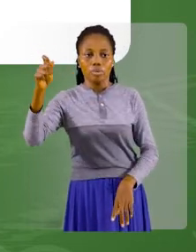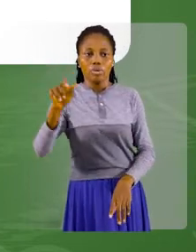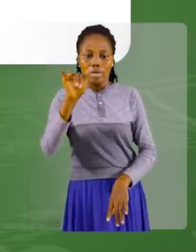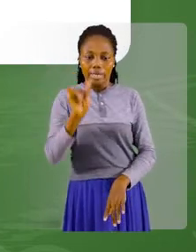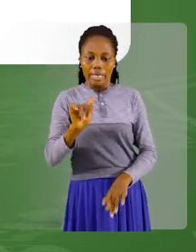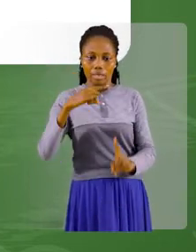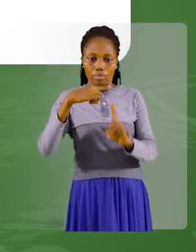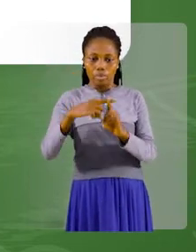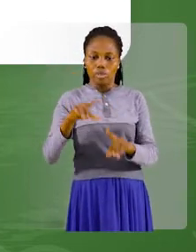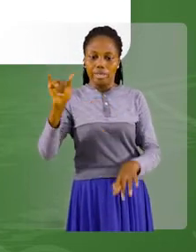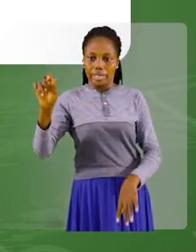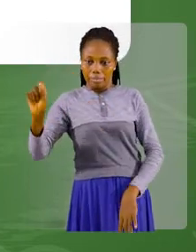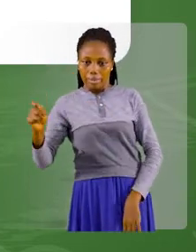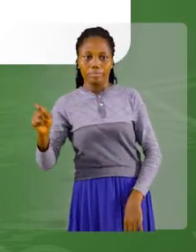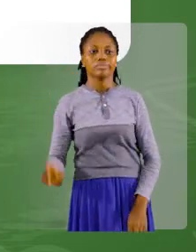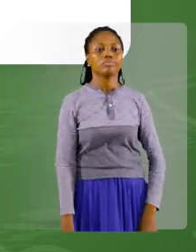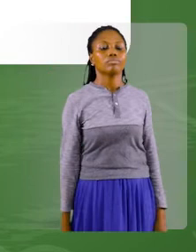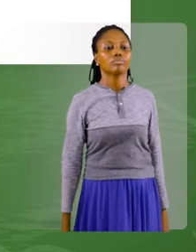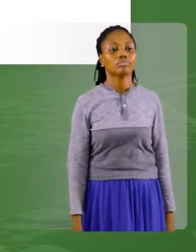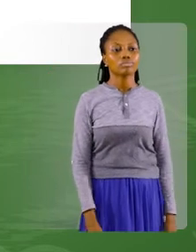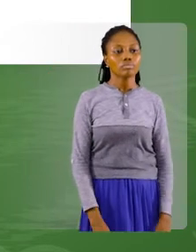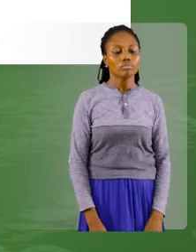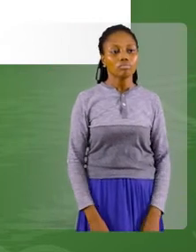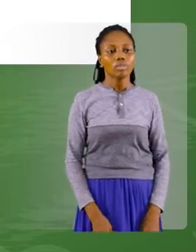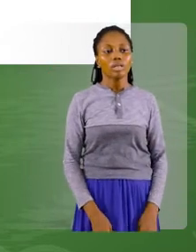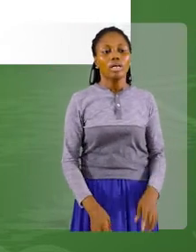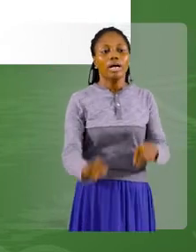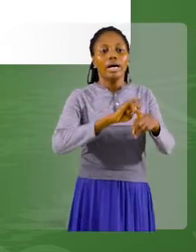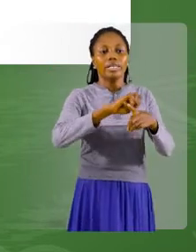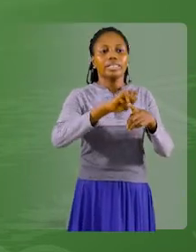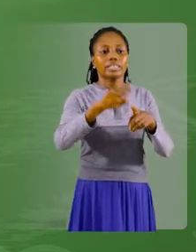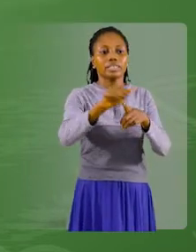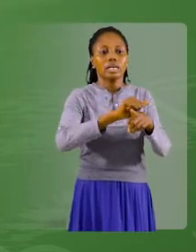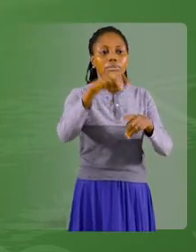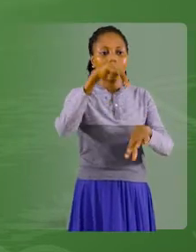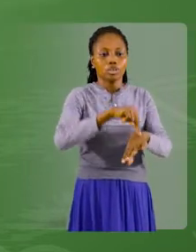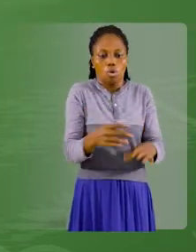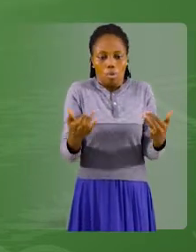plus Y'. Nous allons passer à un exercice d'application.